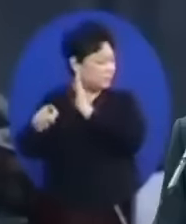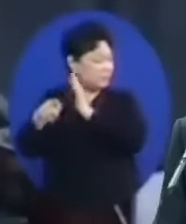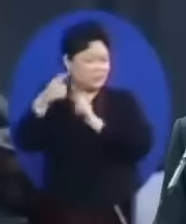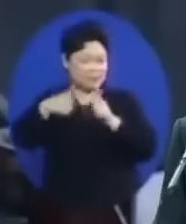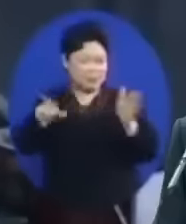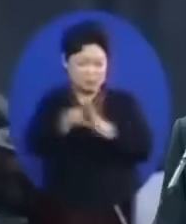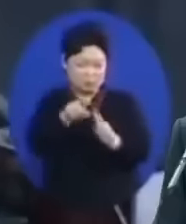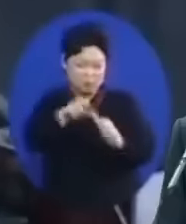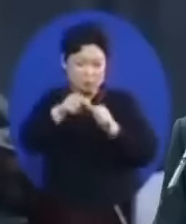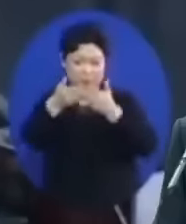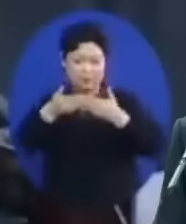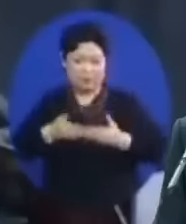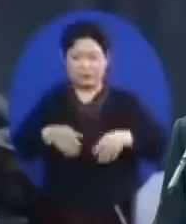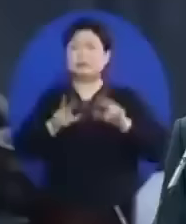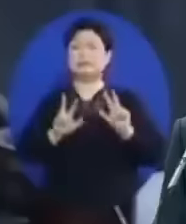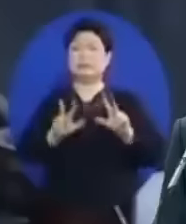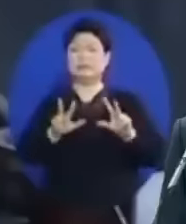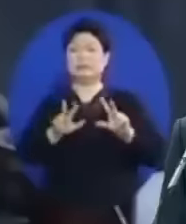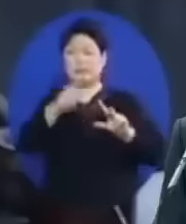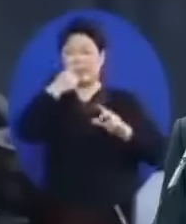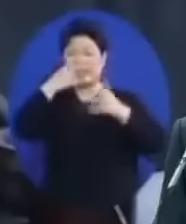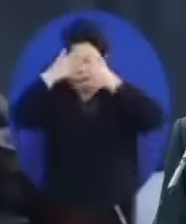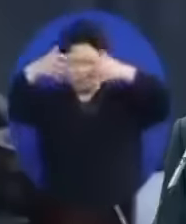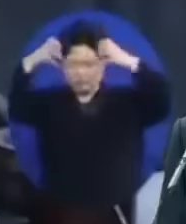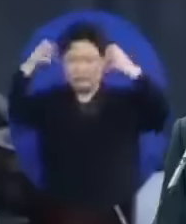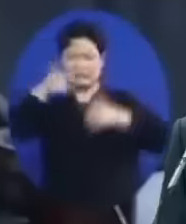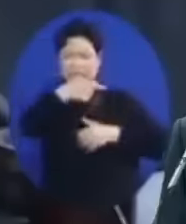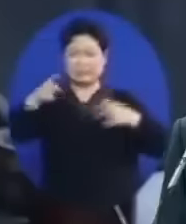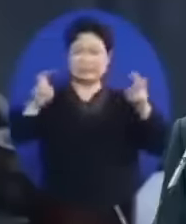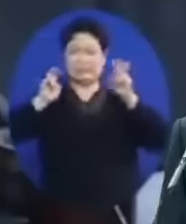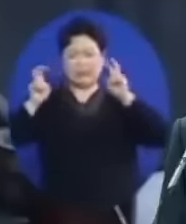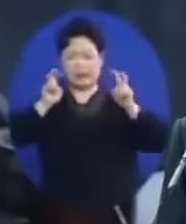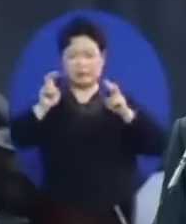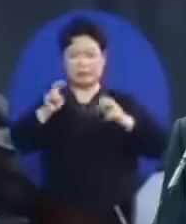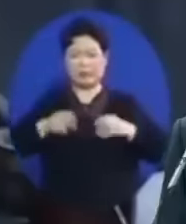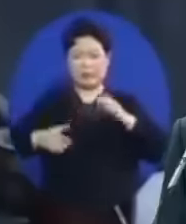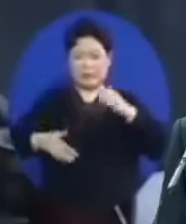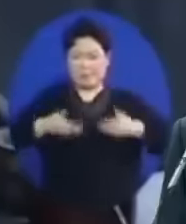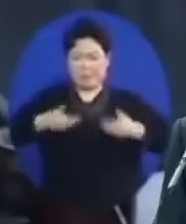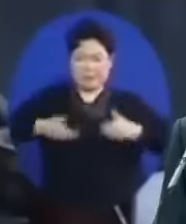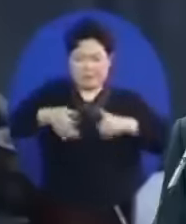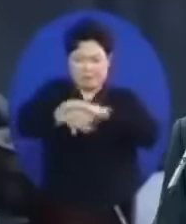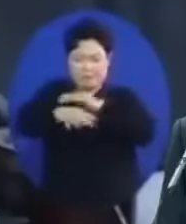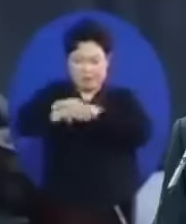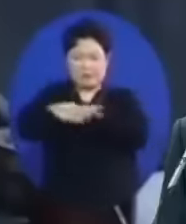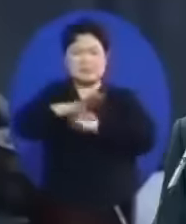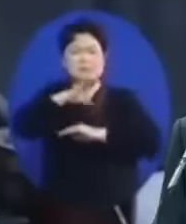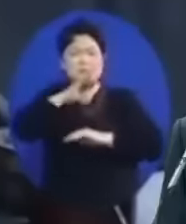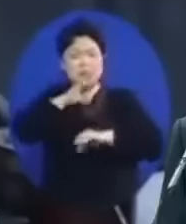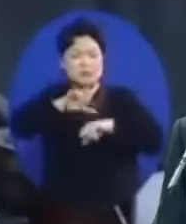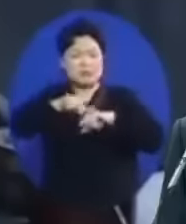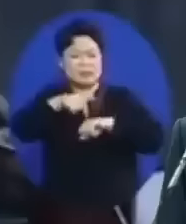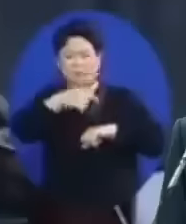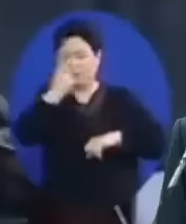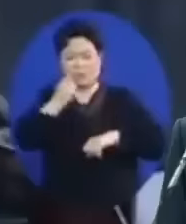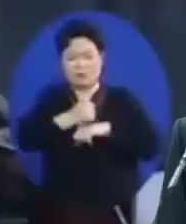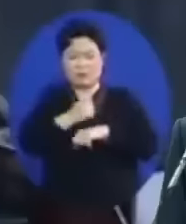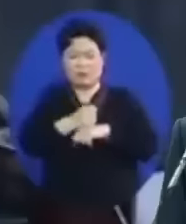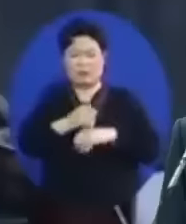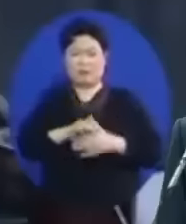구원 받아야 되면 아 지금 인도네시아에 큰 사업이 있는데 그게 빨리 투자를 해야지 시간 늦으면 안 된다 그러고